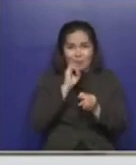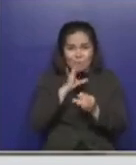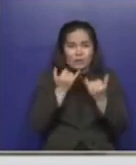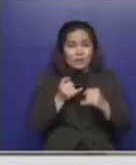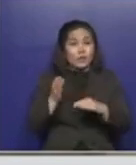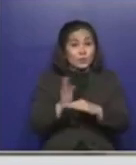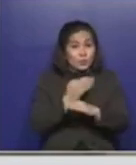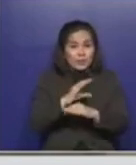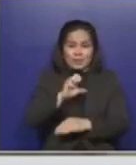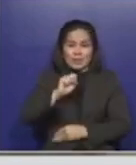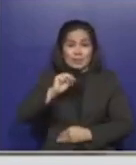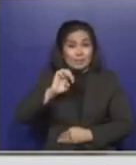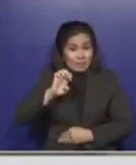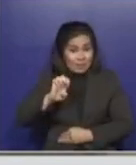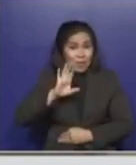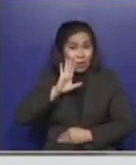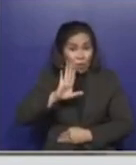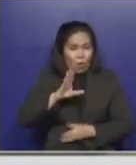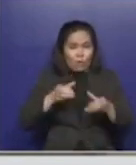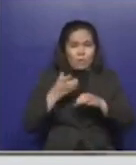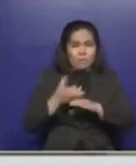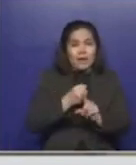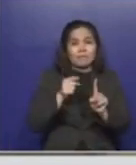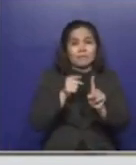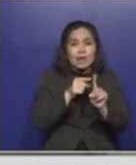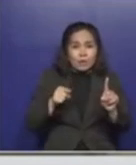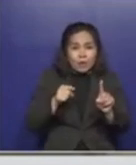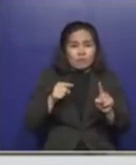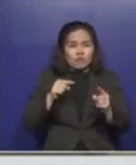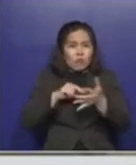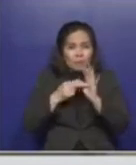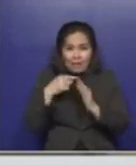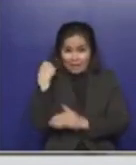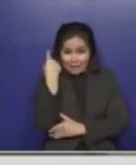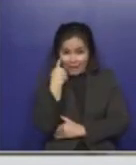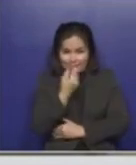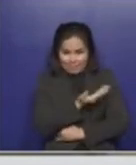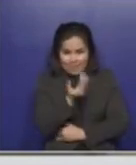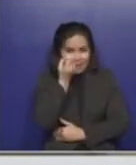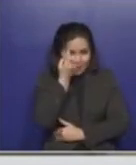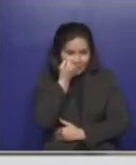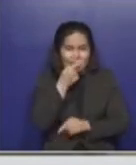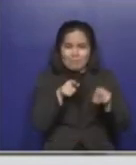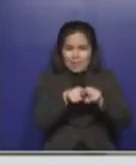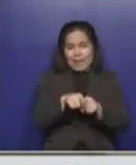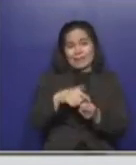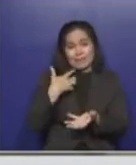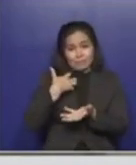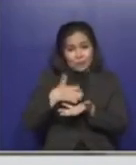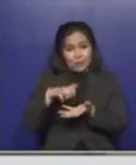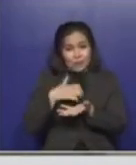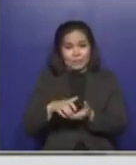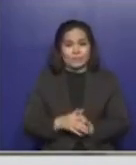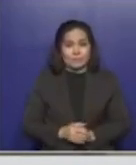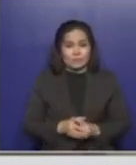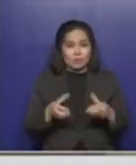SME ในแบบของพรรคก้าวไกลเราหมายถึงใครเพื่อที่ว่าเราจะได้มีความเข้าใจที่ตรงกันพร